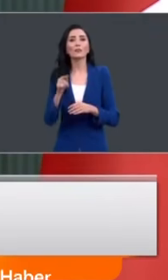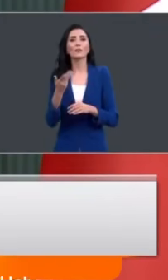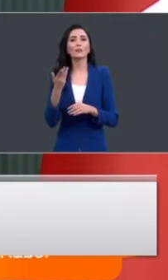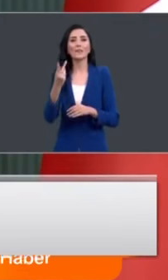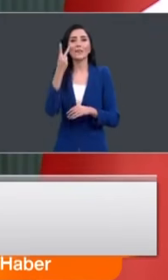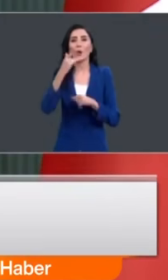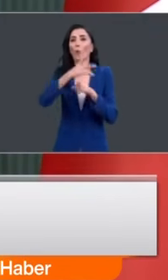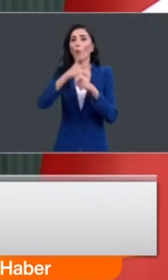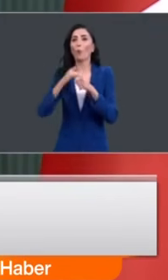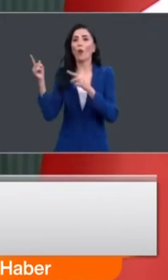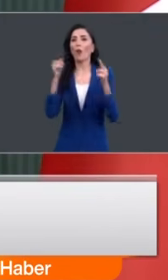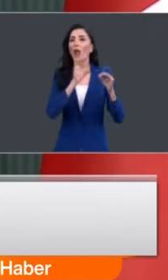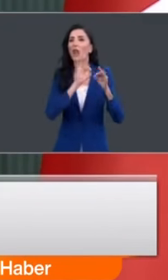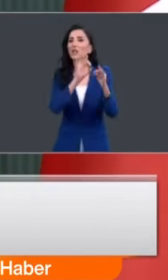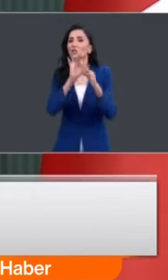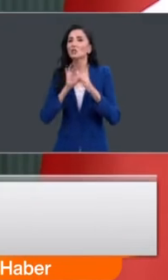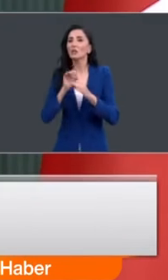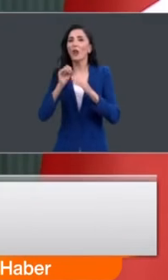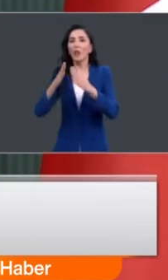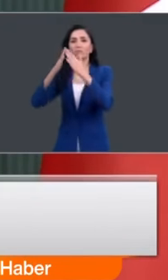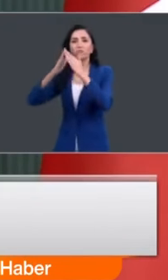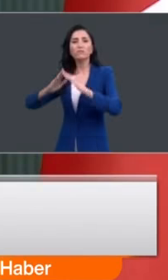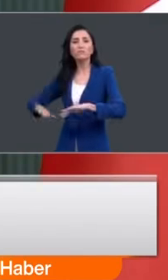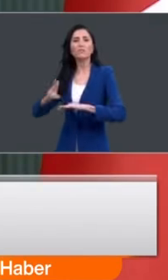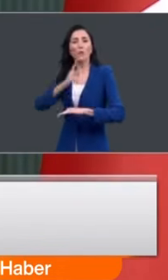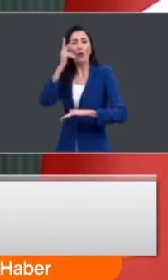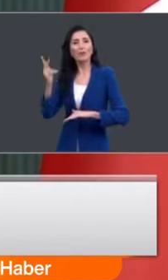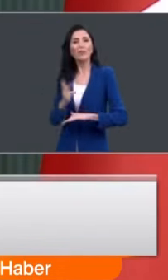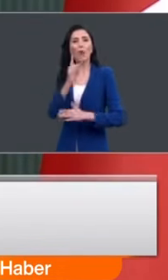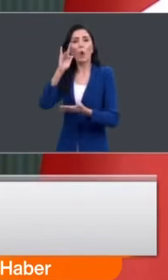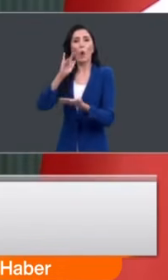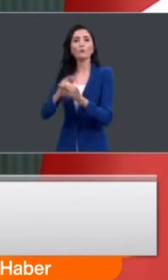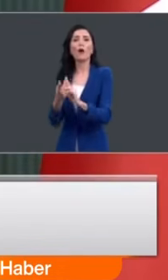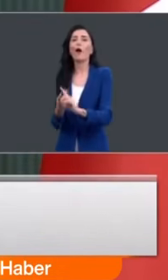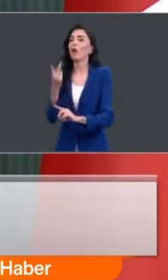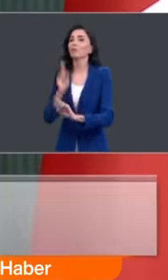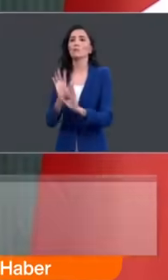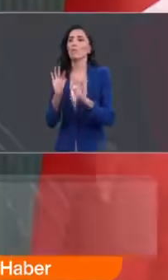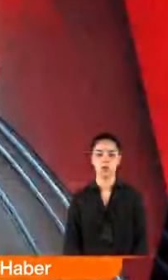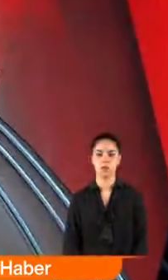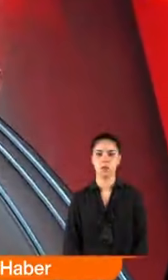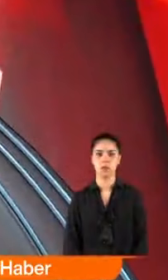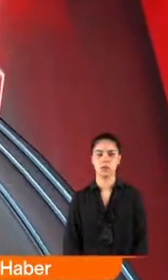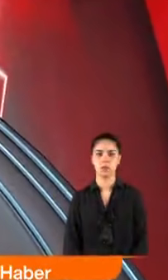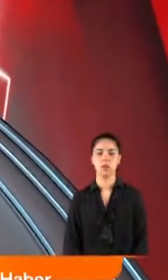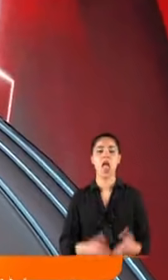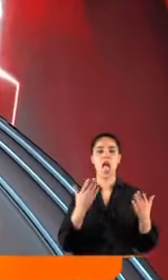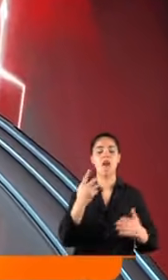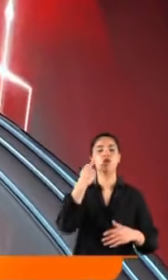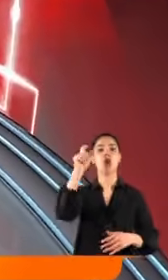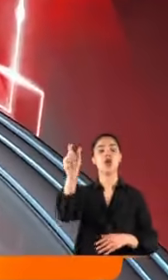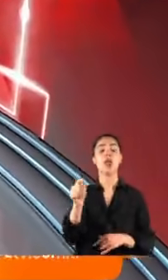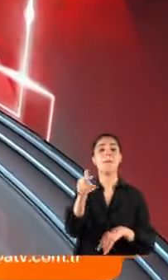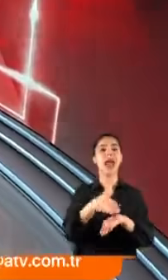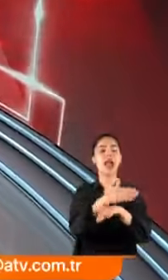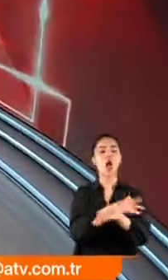ülke ilişkileri üzerindeki yıkıcı etkilerini ortadan kaldırmıyor. Evet, Cumhurbaşkanı Erdoğan az